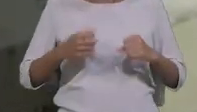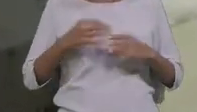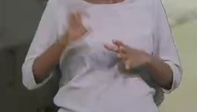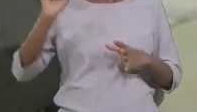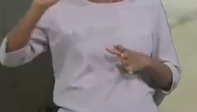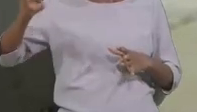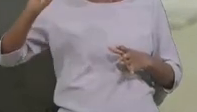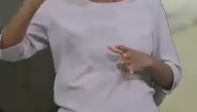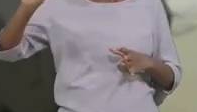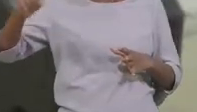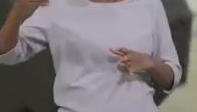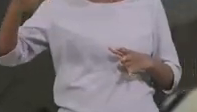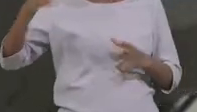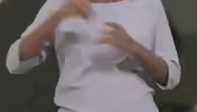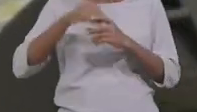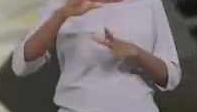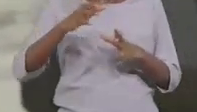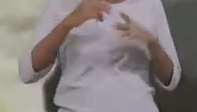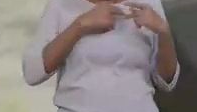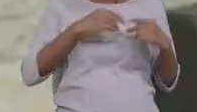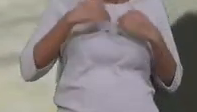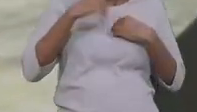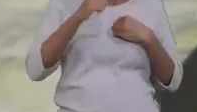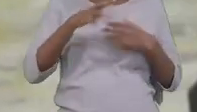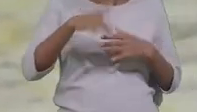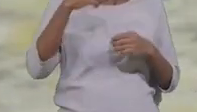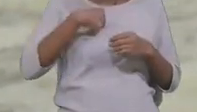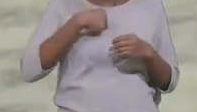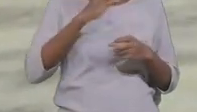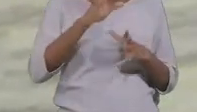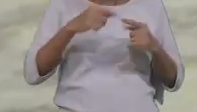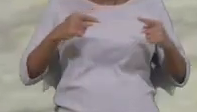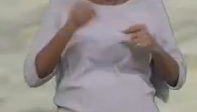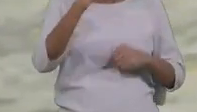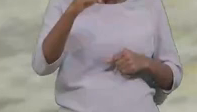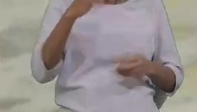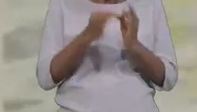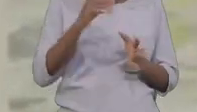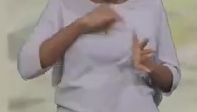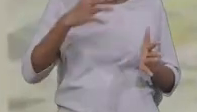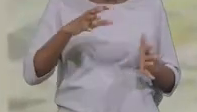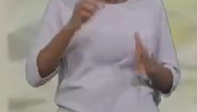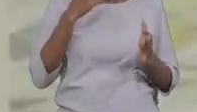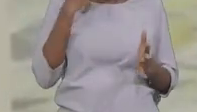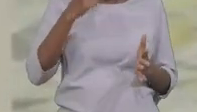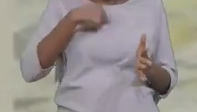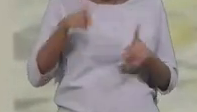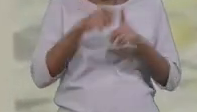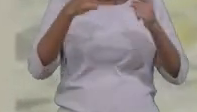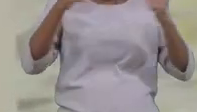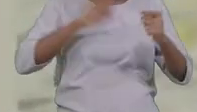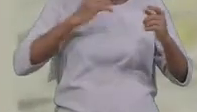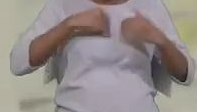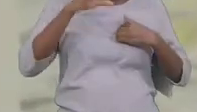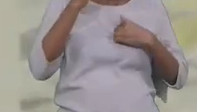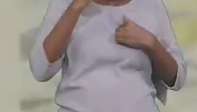Si tu as le feu de la puissance d'Élie en toi, tu m'as trouvé ton ennemi. Oui, si tu me considères comme ennemi, je t'ai trouvé. Regarde ce